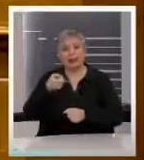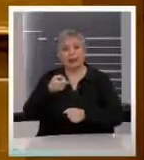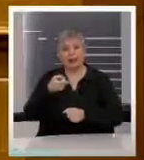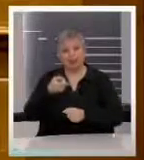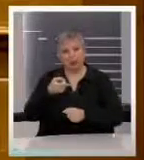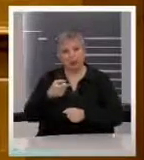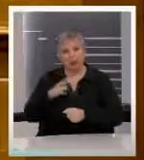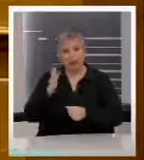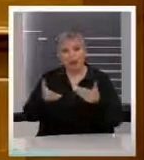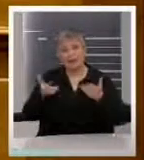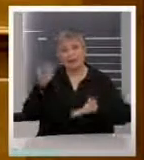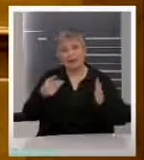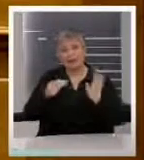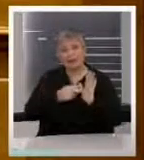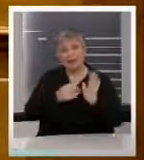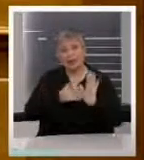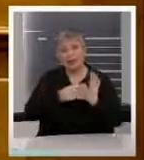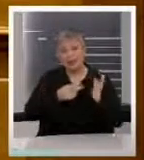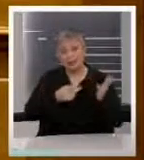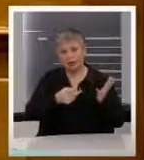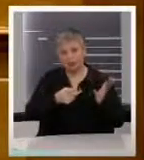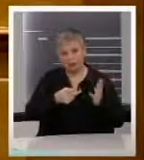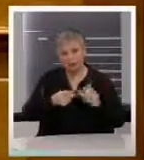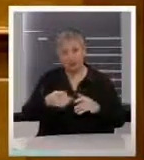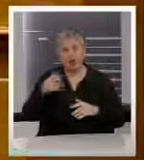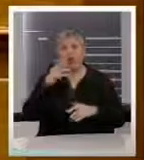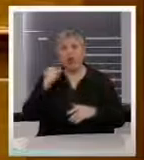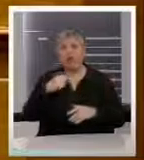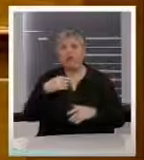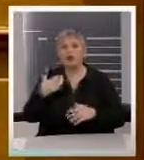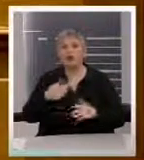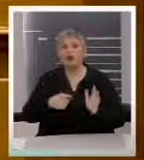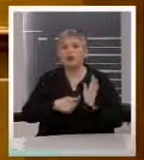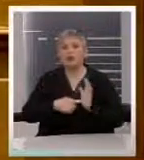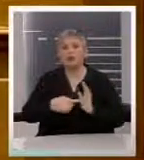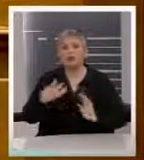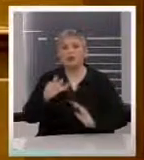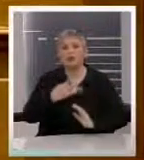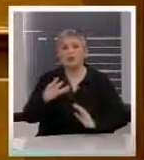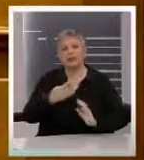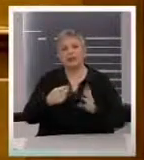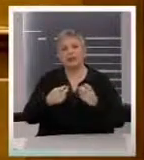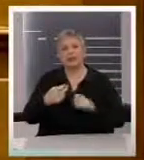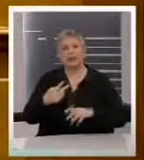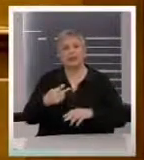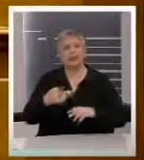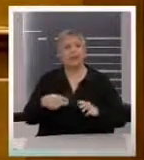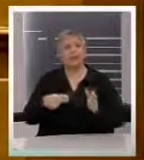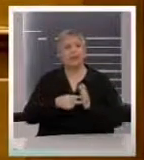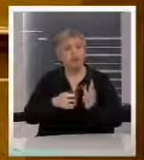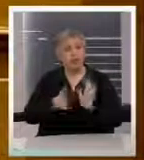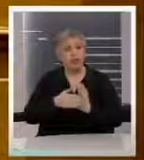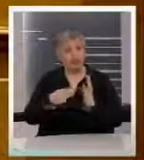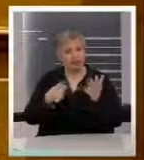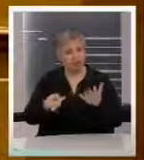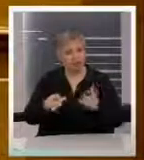αυτές του έτους 2017, λόγω της εφαρμογής του νέου δικού μισθολογίου του νόμου 4472 του 2017 και της αύξησης των εργοδοτικών εισφορών